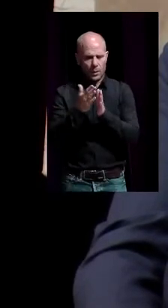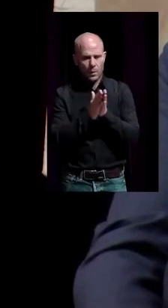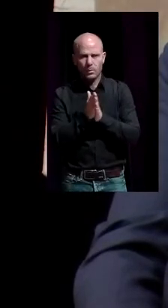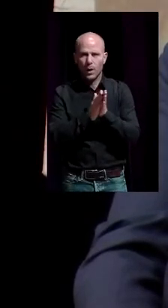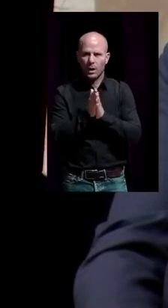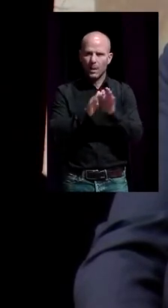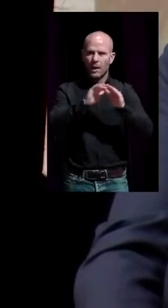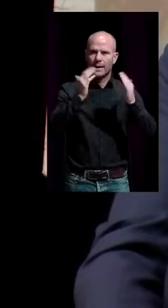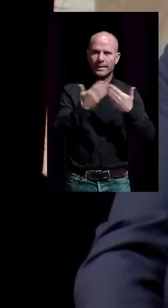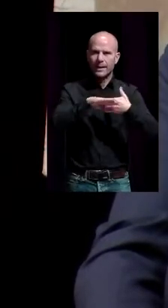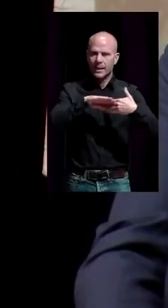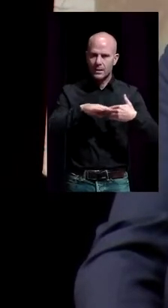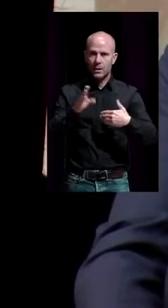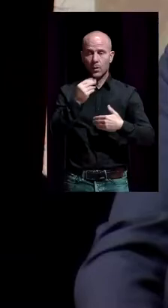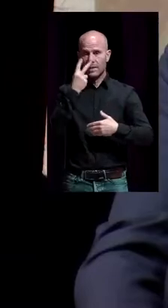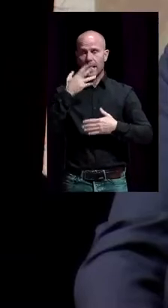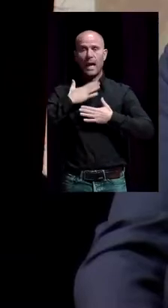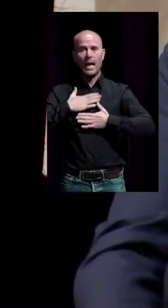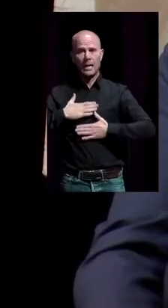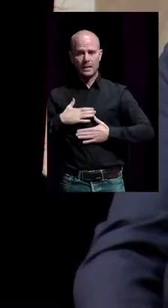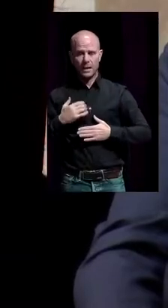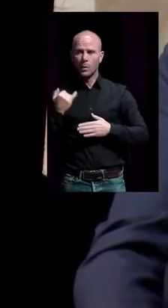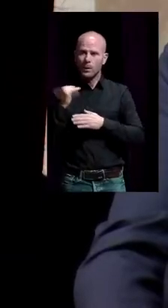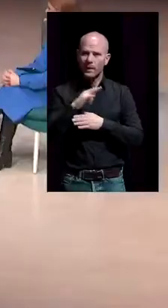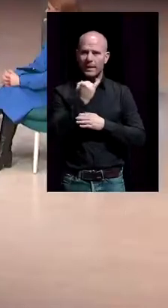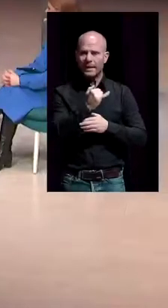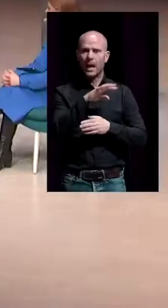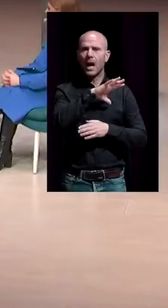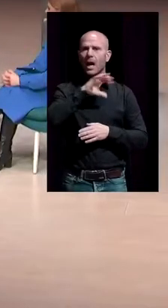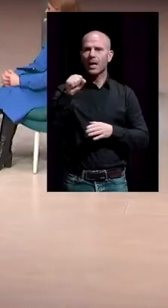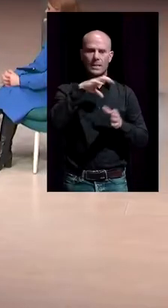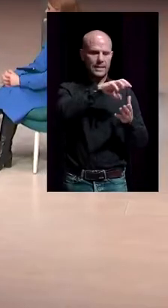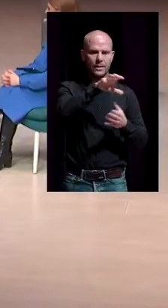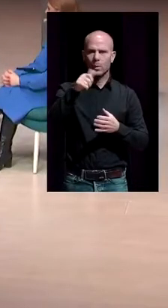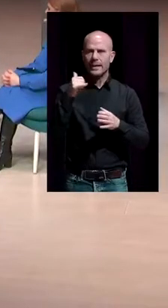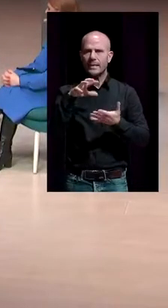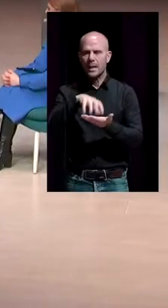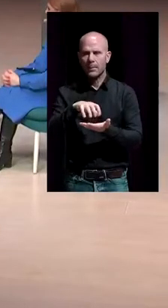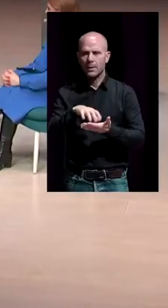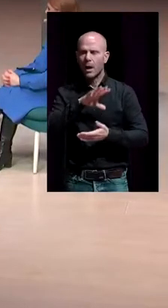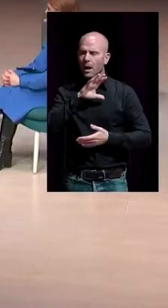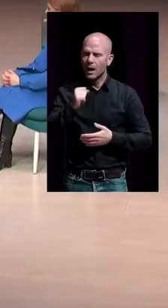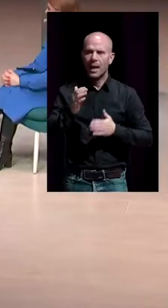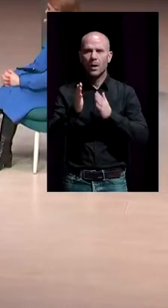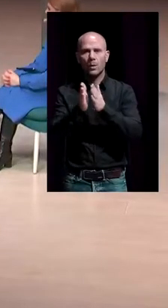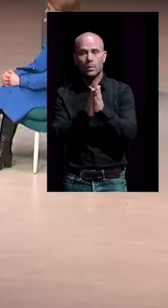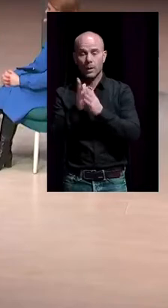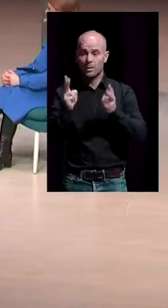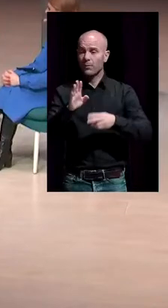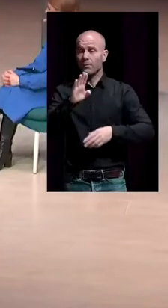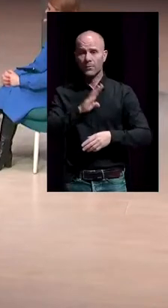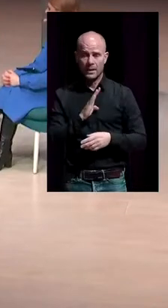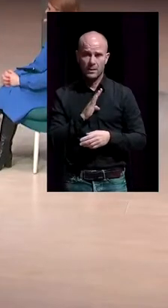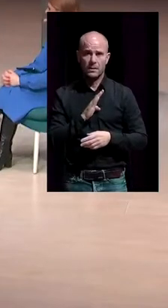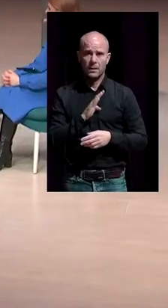planetens gränser så ser vi att hälsa kommer in i alla sektorer i samhället. Vi ser att alla utmaningarna som vi har när